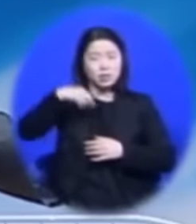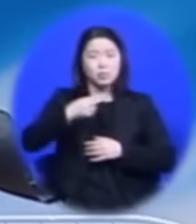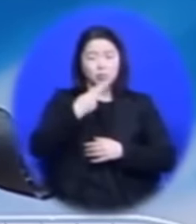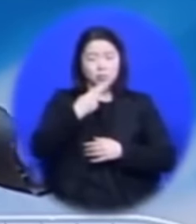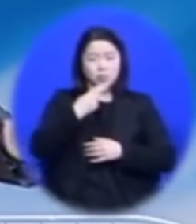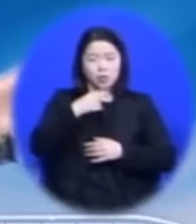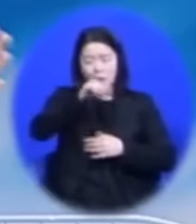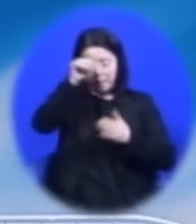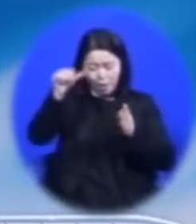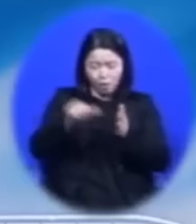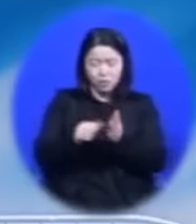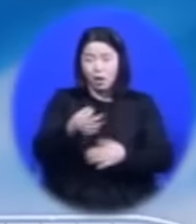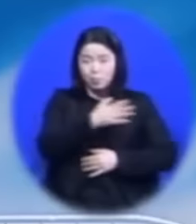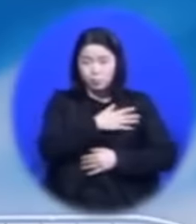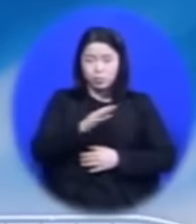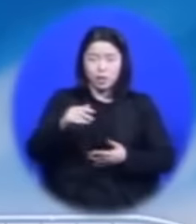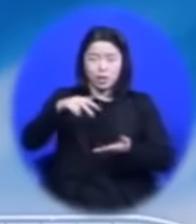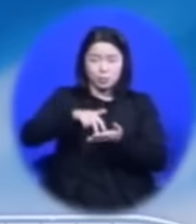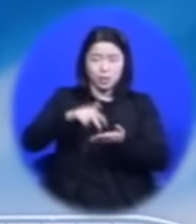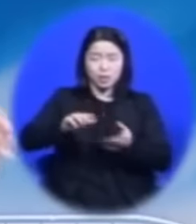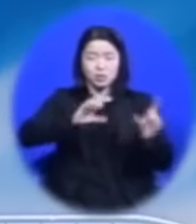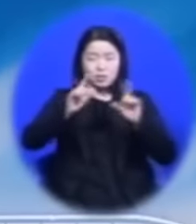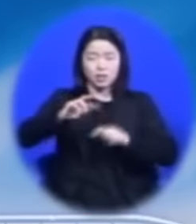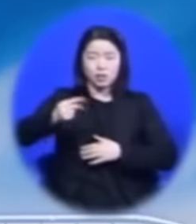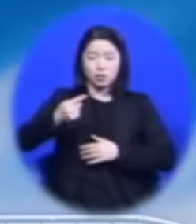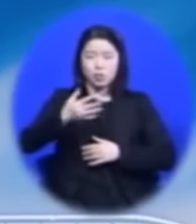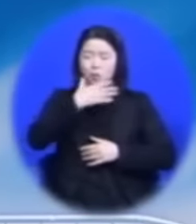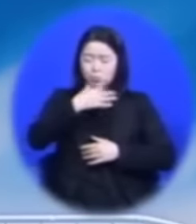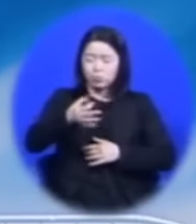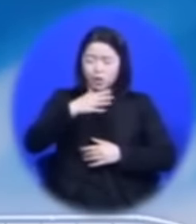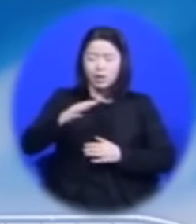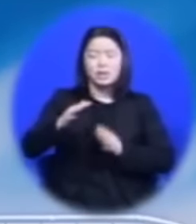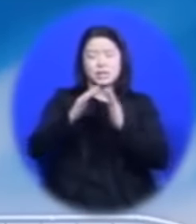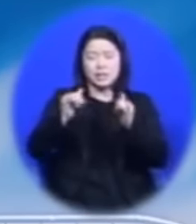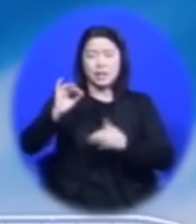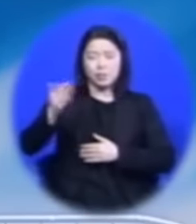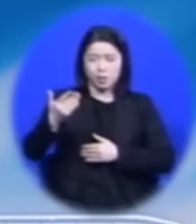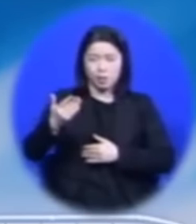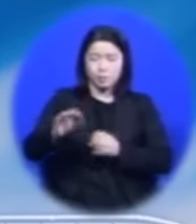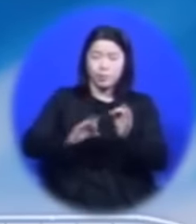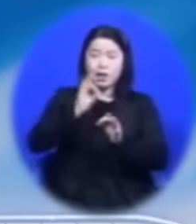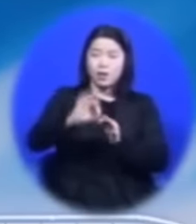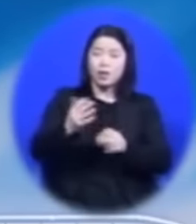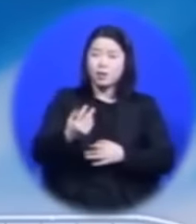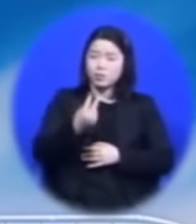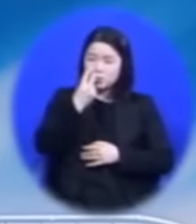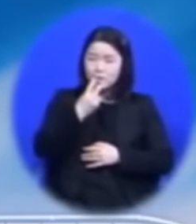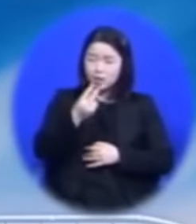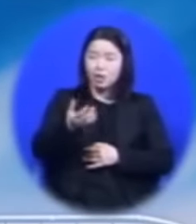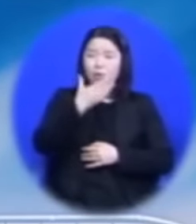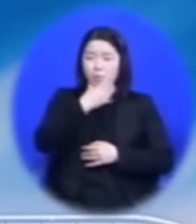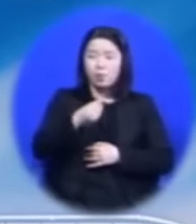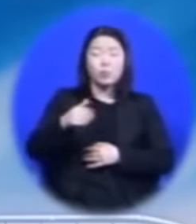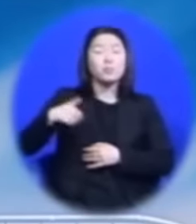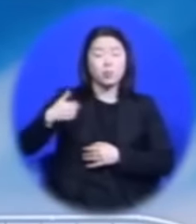살아도 그는 너무나 불행한 사람이 된다는 겁니다. 영생의 축복을 만약에